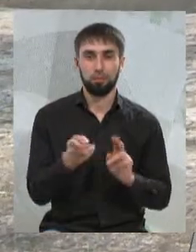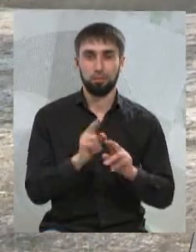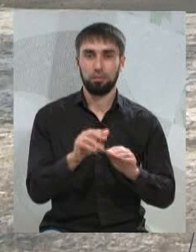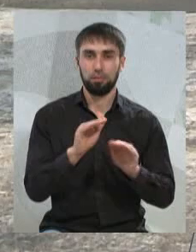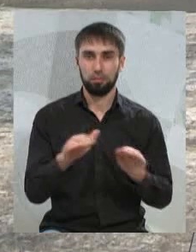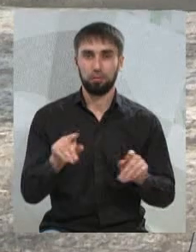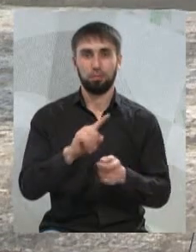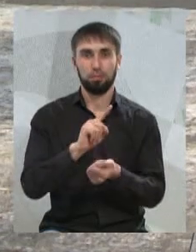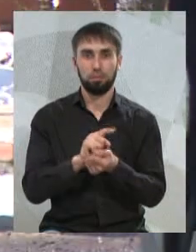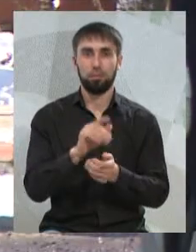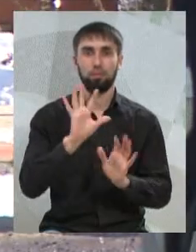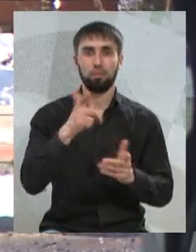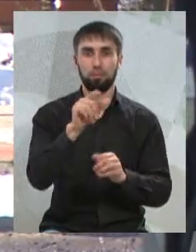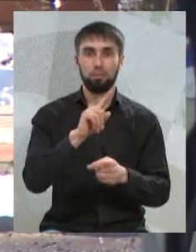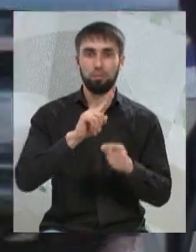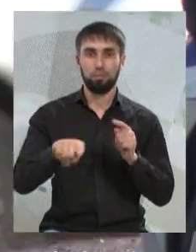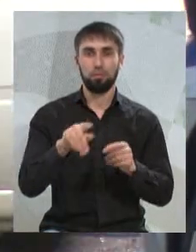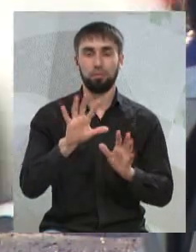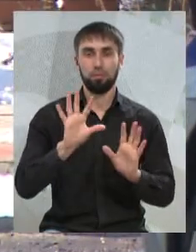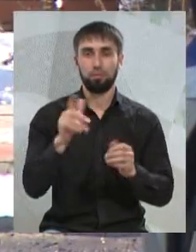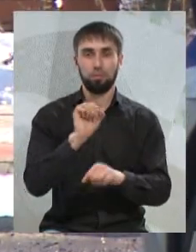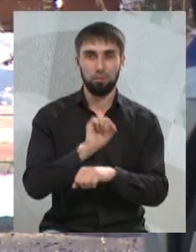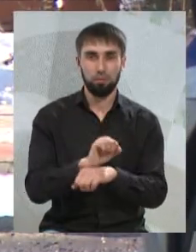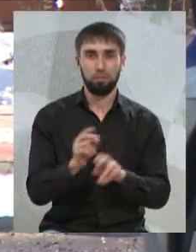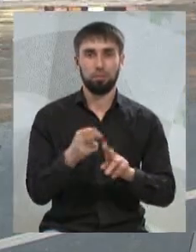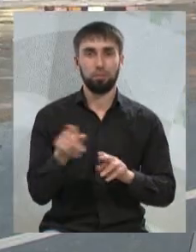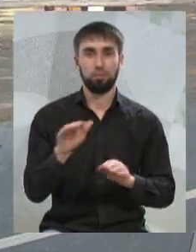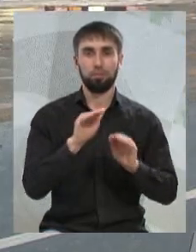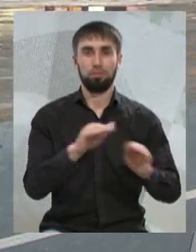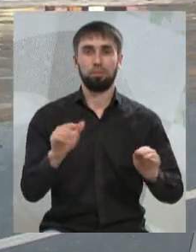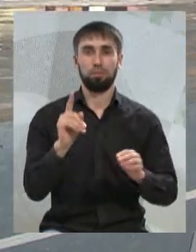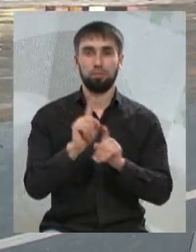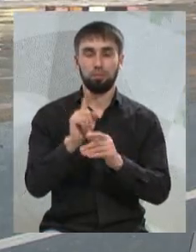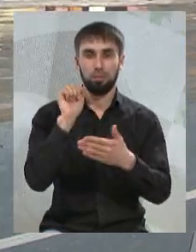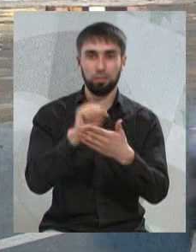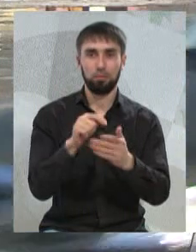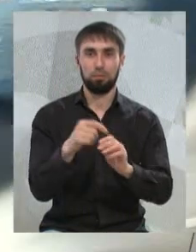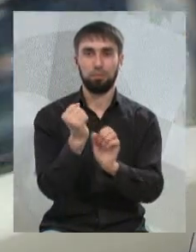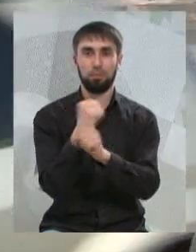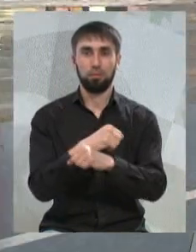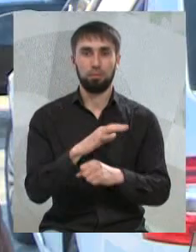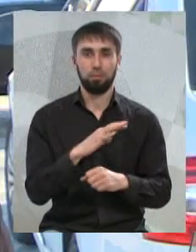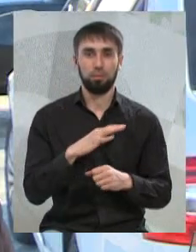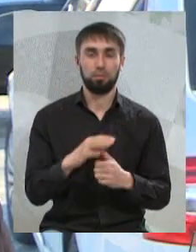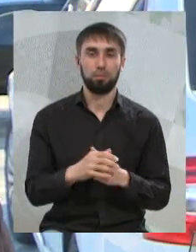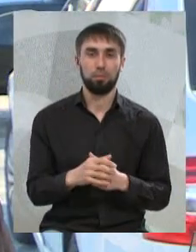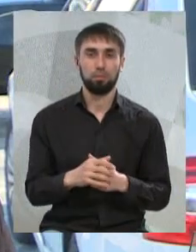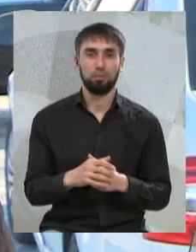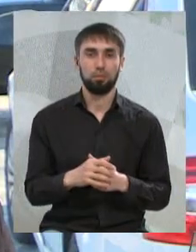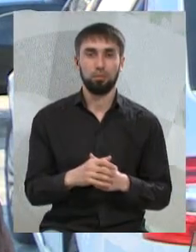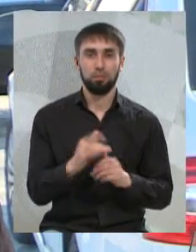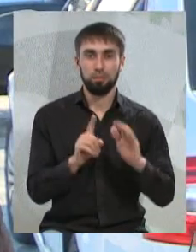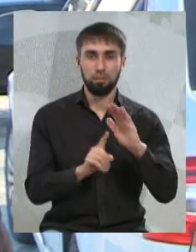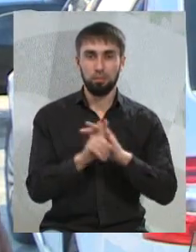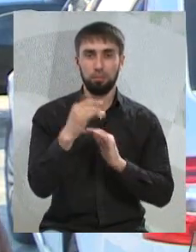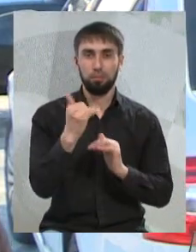при экстренном торможении либо резких маневров это нехитрое устройство существенно снижает вероятность смертельной травмы. С начала этого года, к